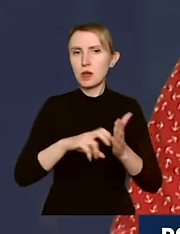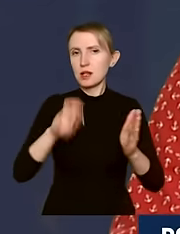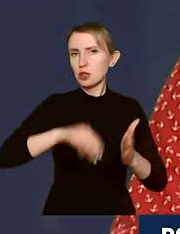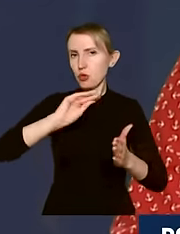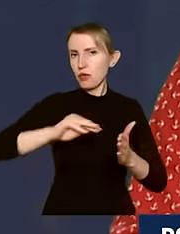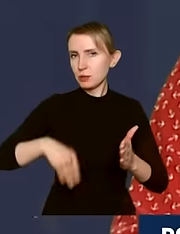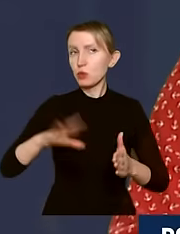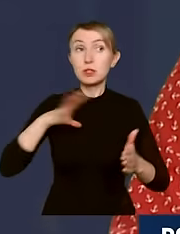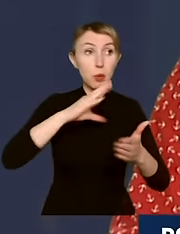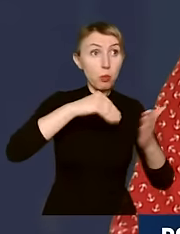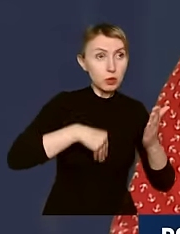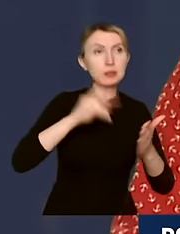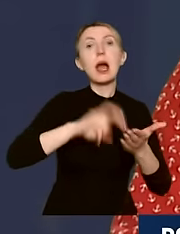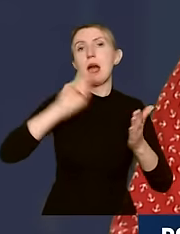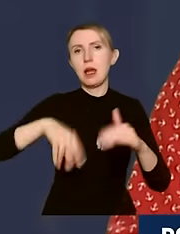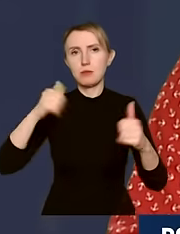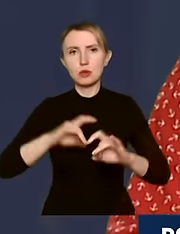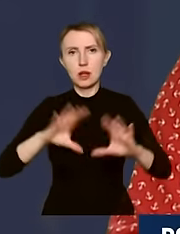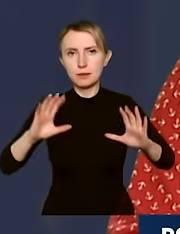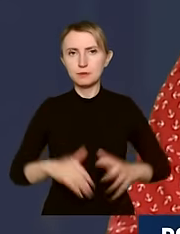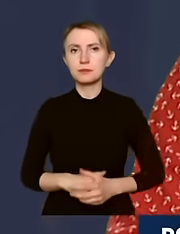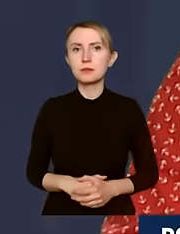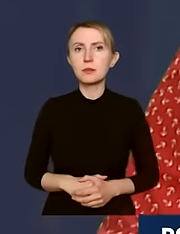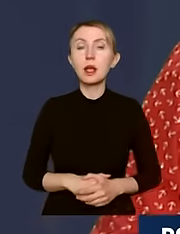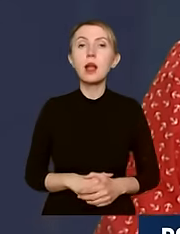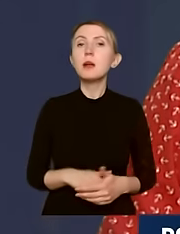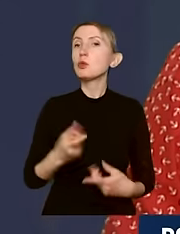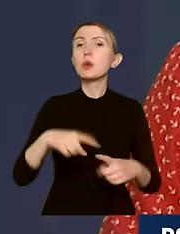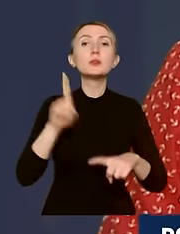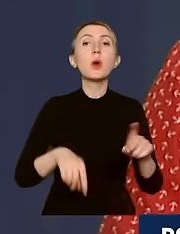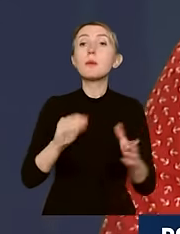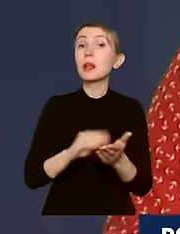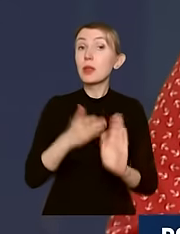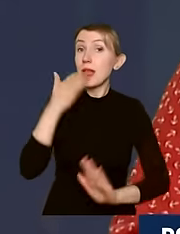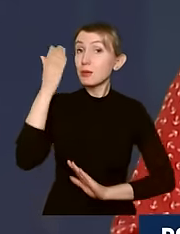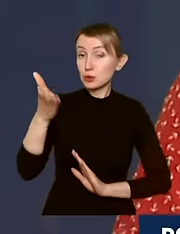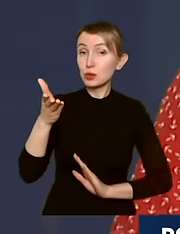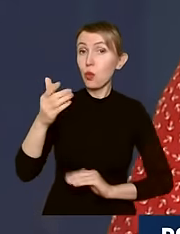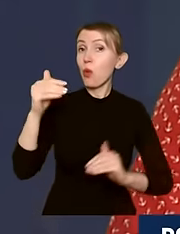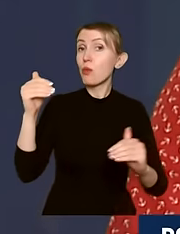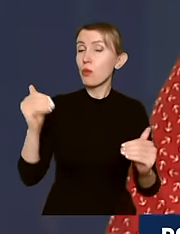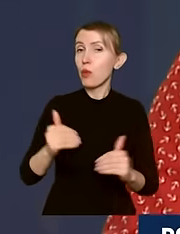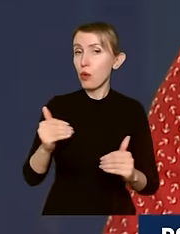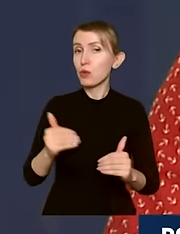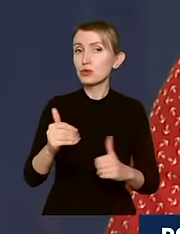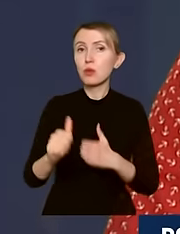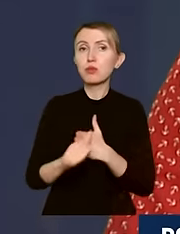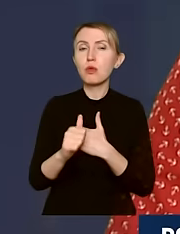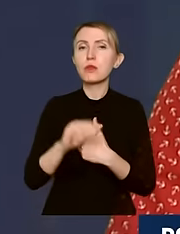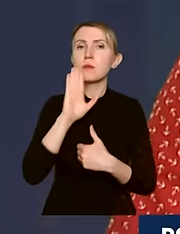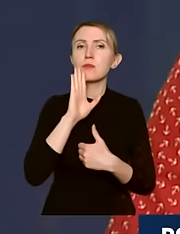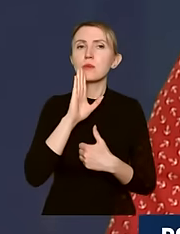tak trzeba działać, bo tak jak mówię, to jest po prostu zła praktyka, która na przyszłość może jako ten